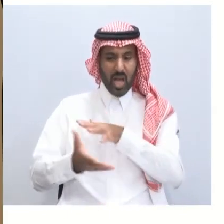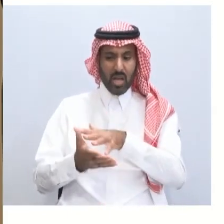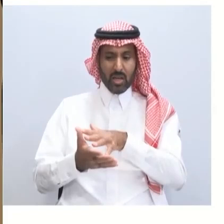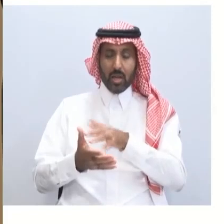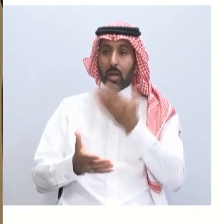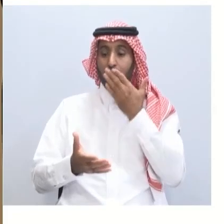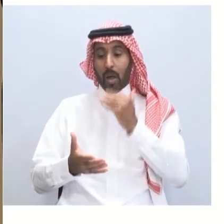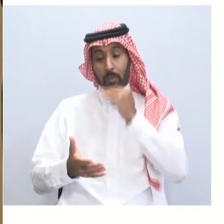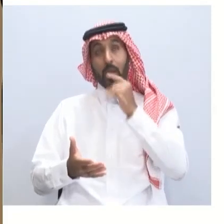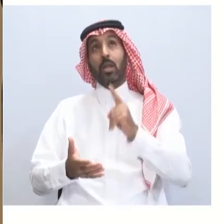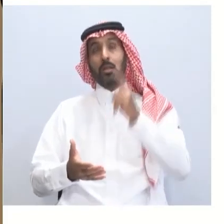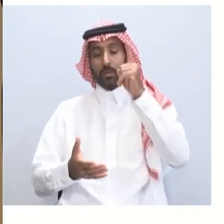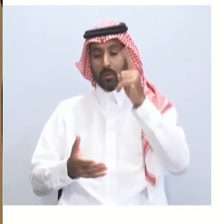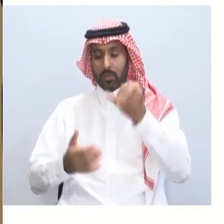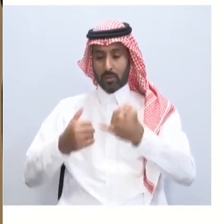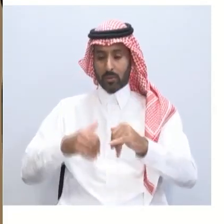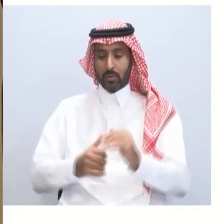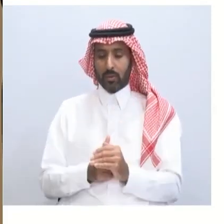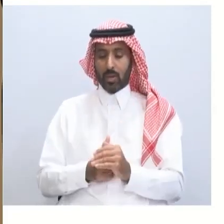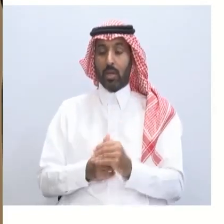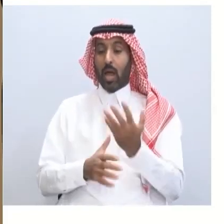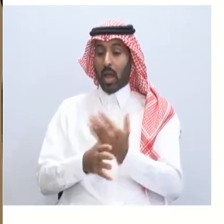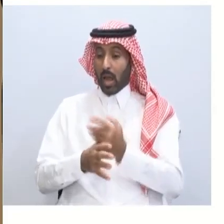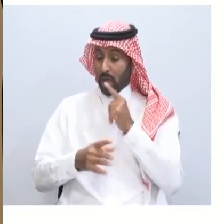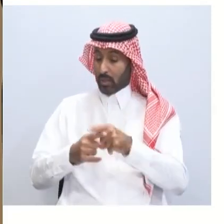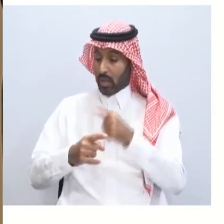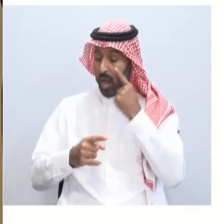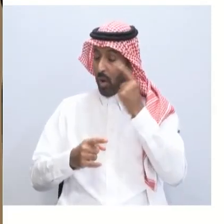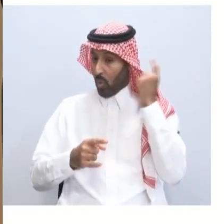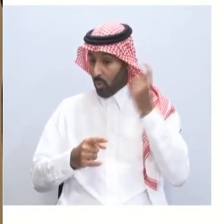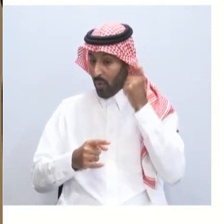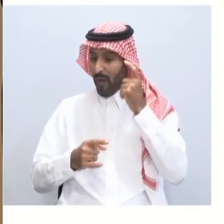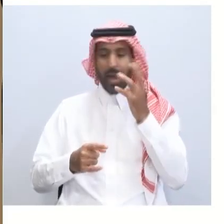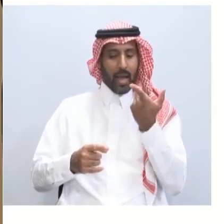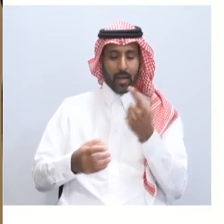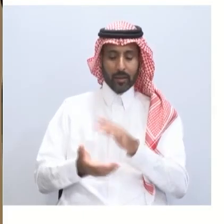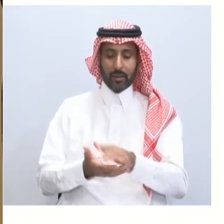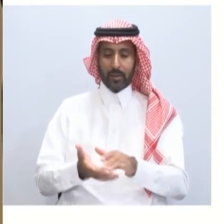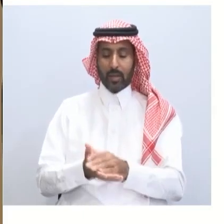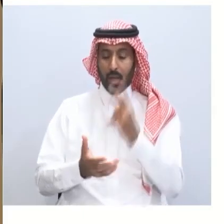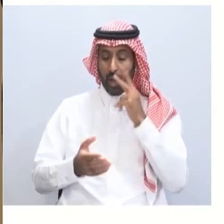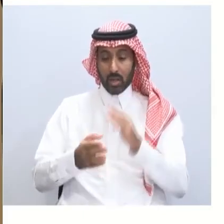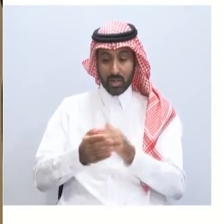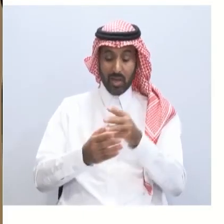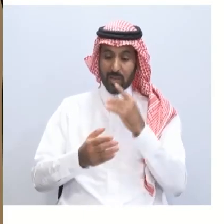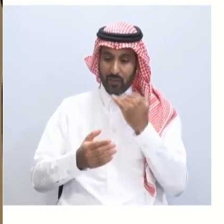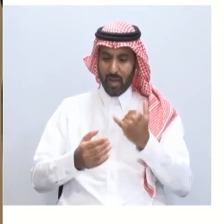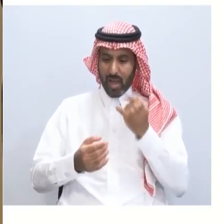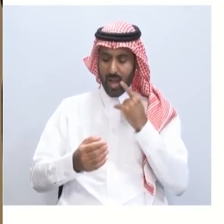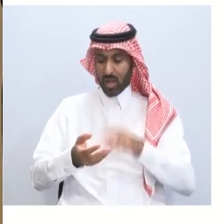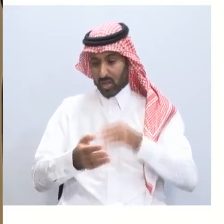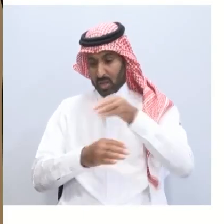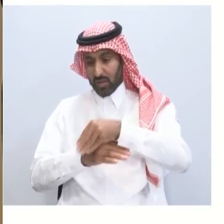نحمد الله سبحانه وتعالى لانه جعل لنا عقولا نفكر بها وسوف نجد مخرجا